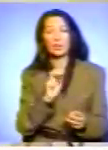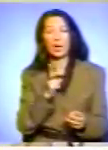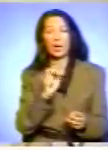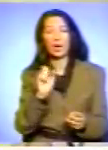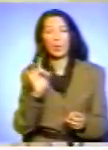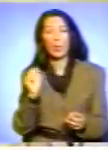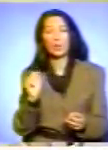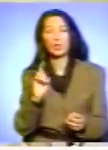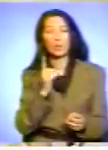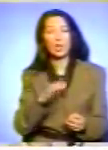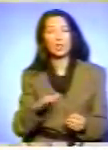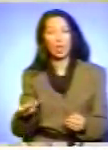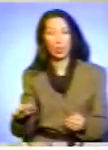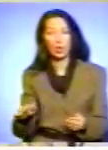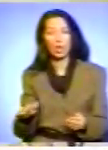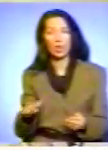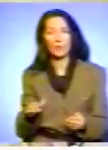дошкільні заклади